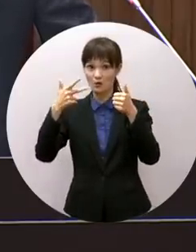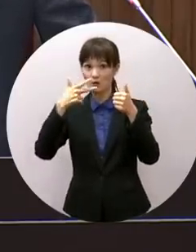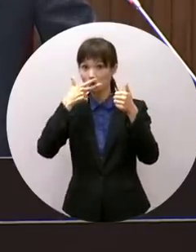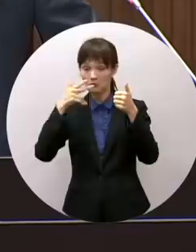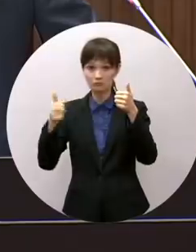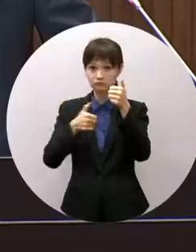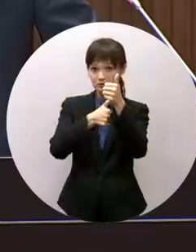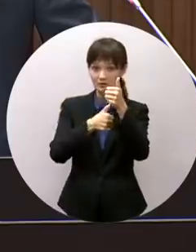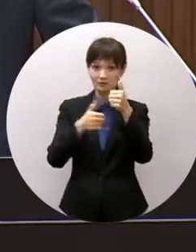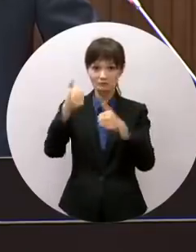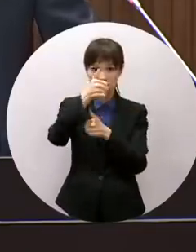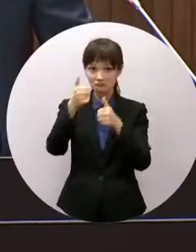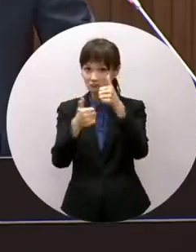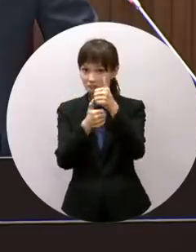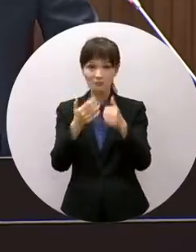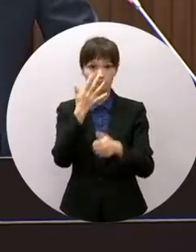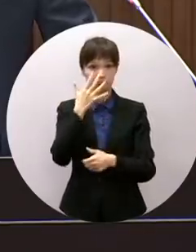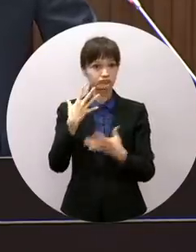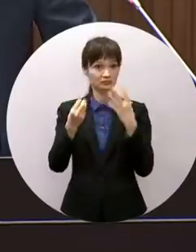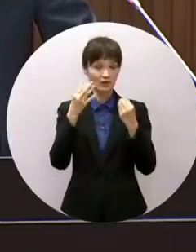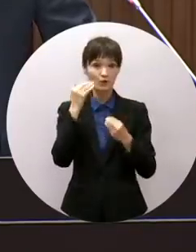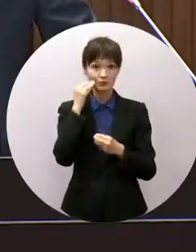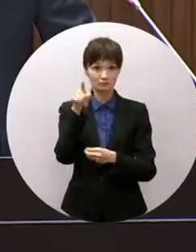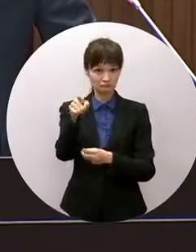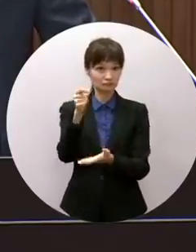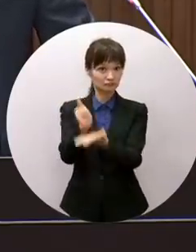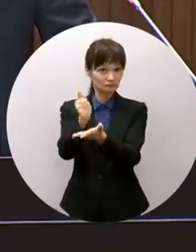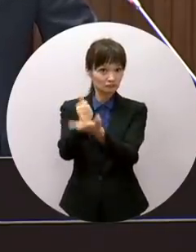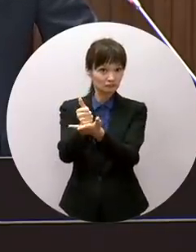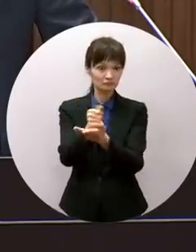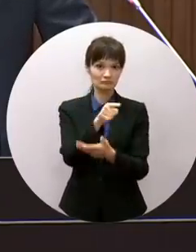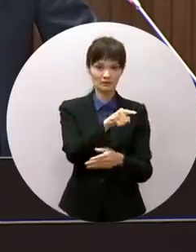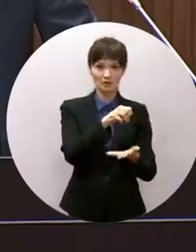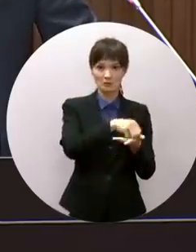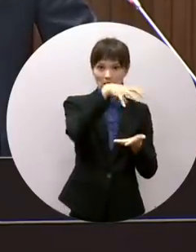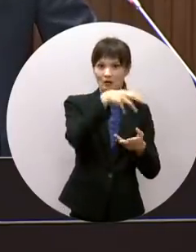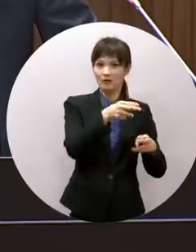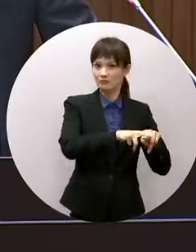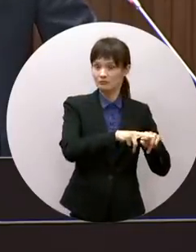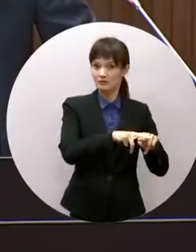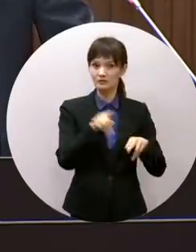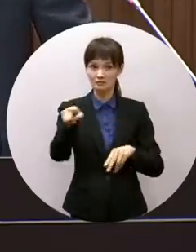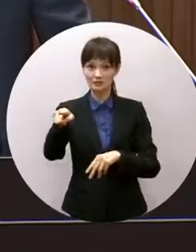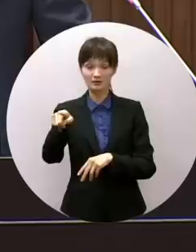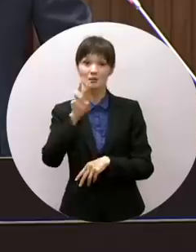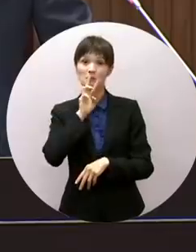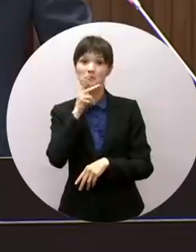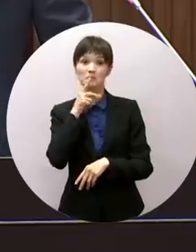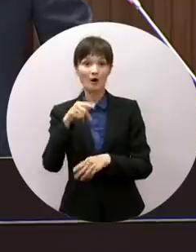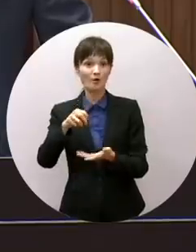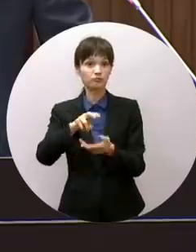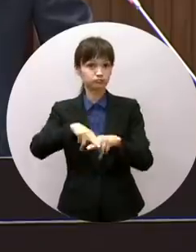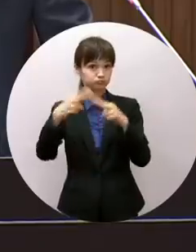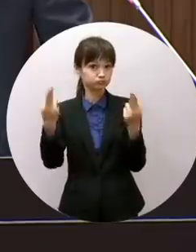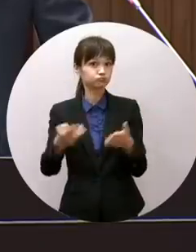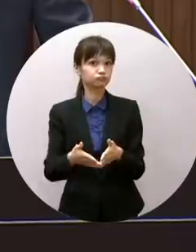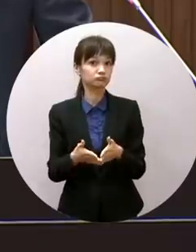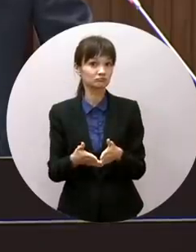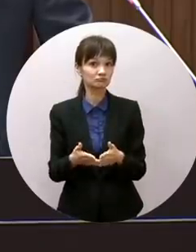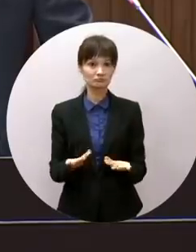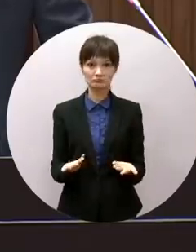们当选了以后，那你所有你这个飞核家园，他还说要重启核四，那你现在这些政